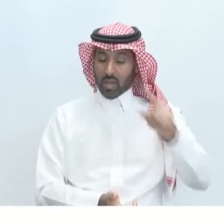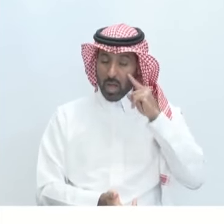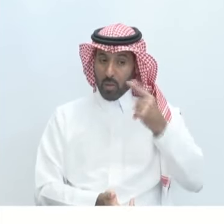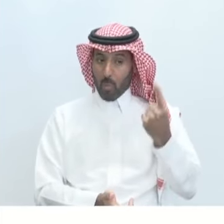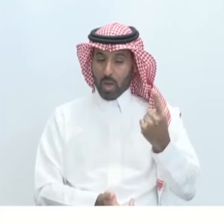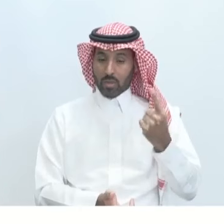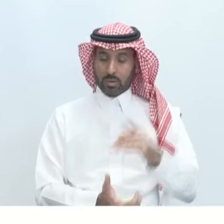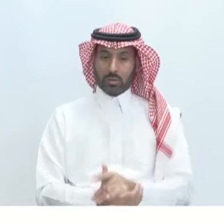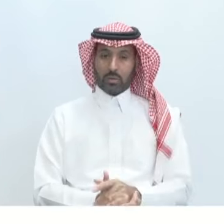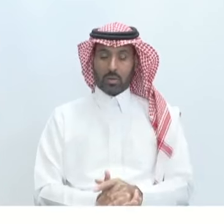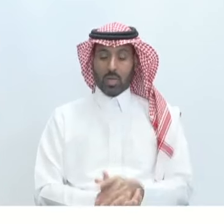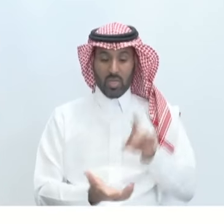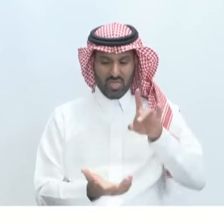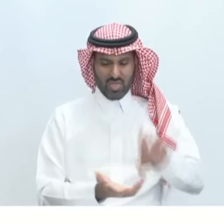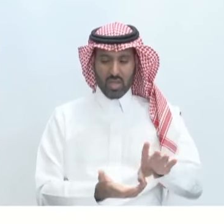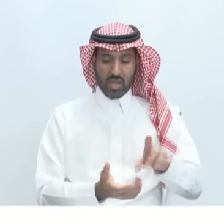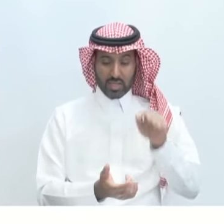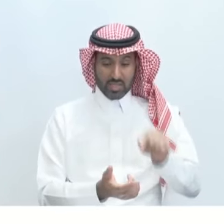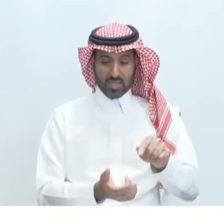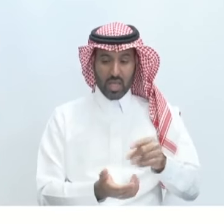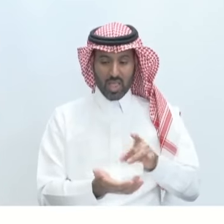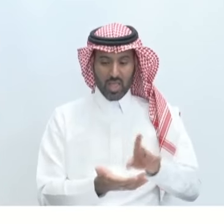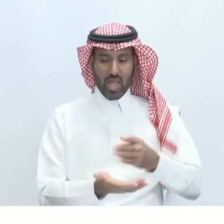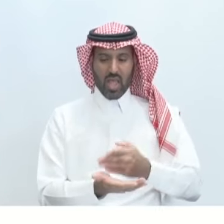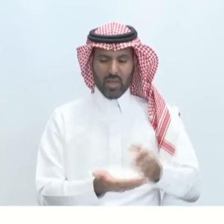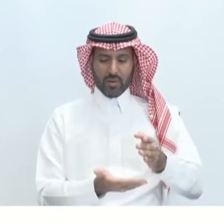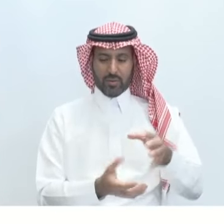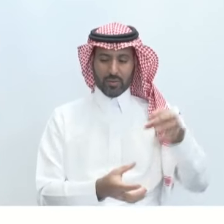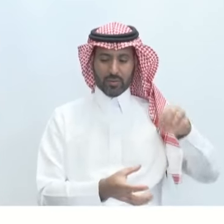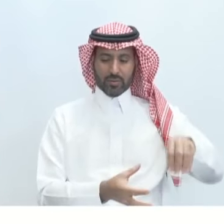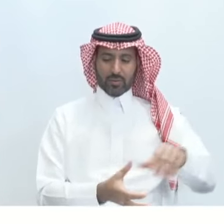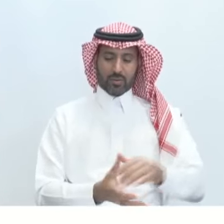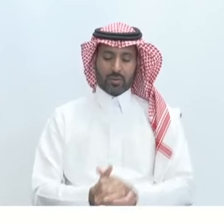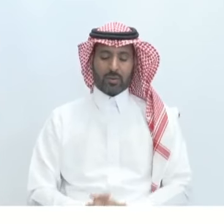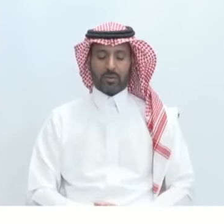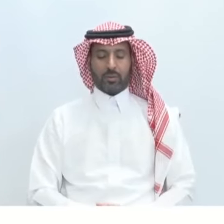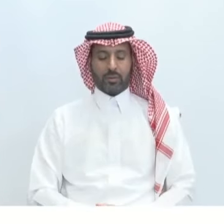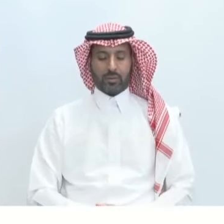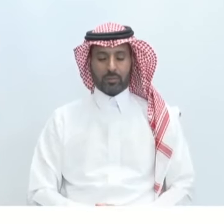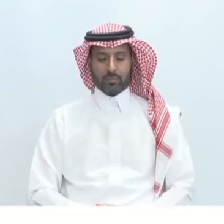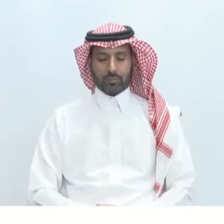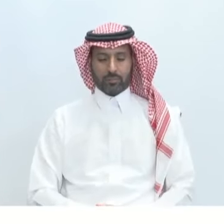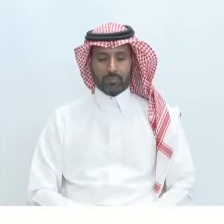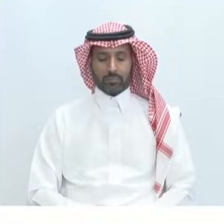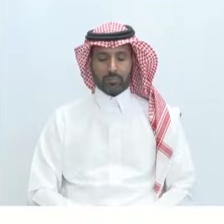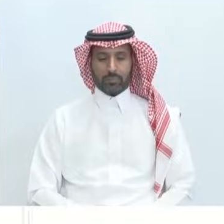رقم واحد ثم اضغط على زر او ايقونه سله المحذوفات كما يشير اليه الرقم